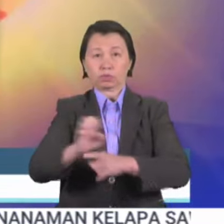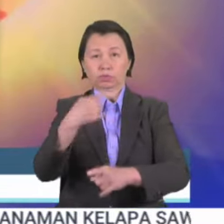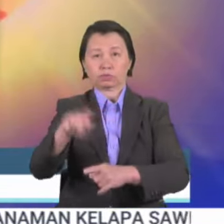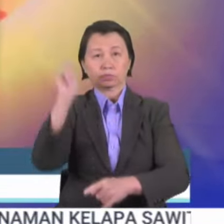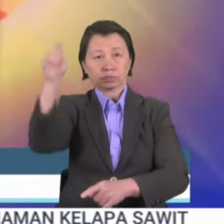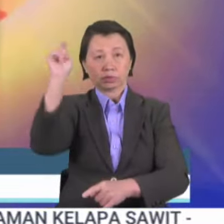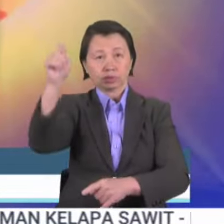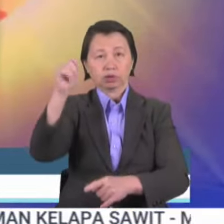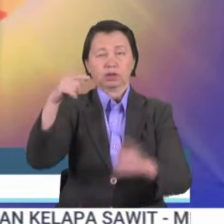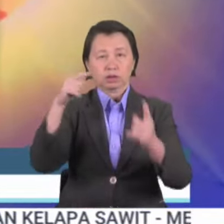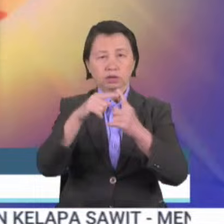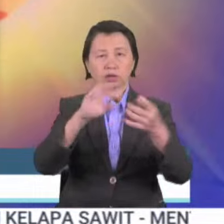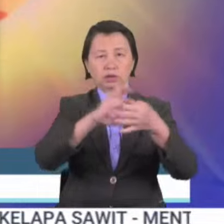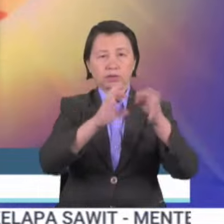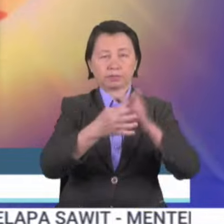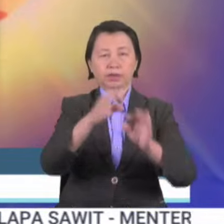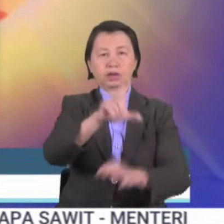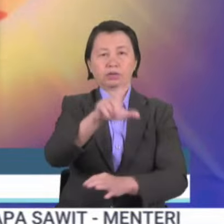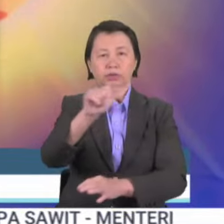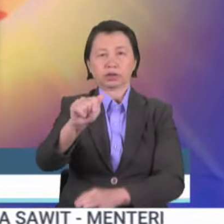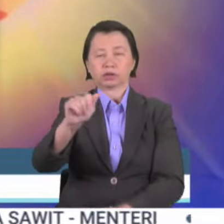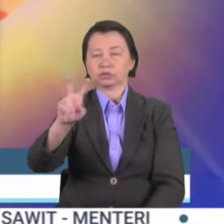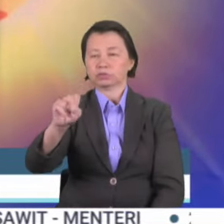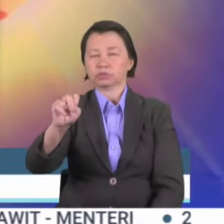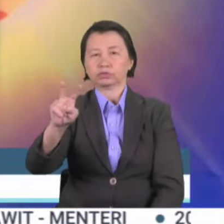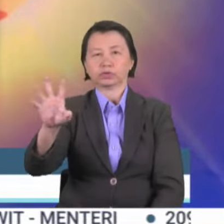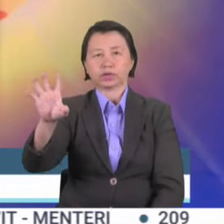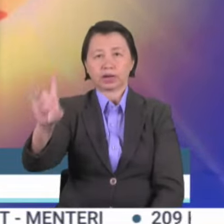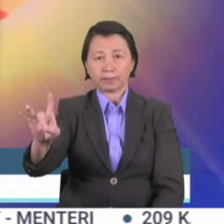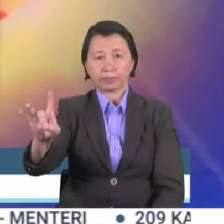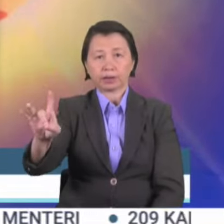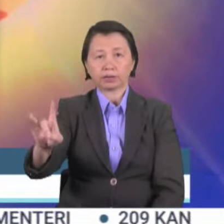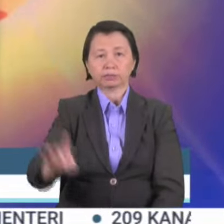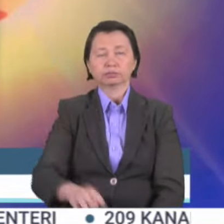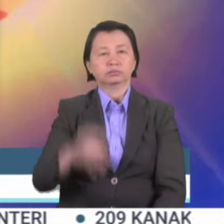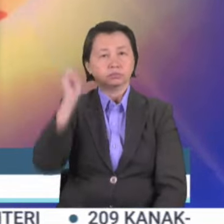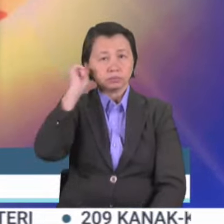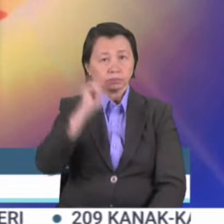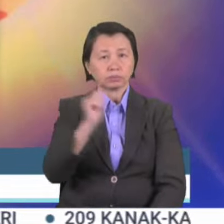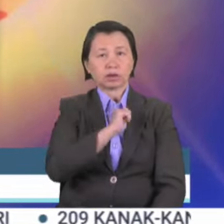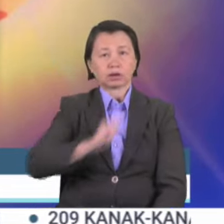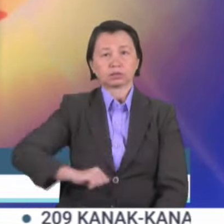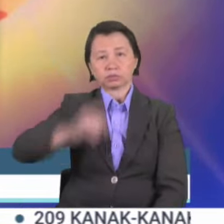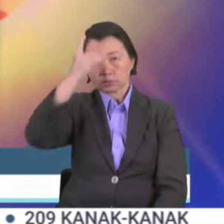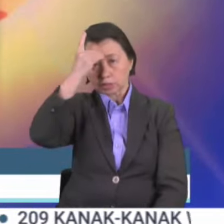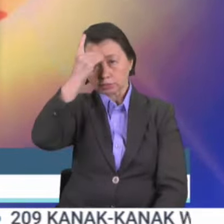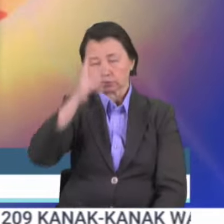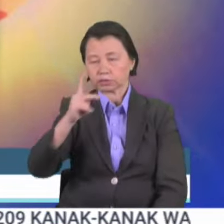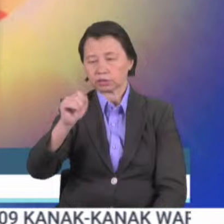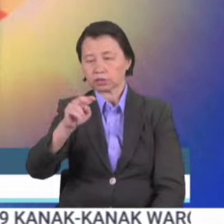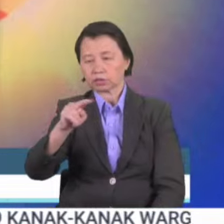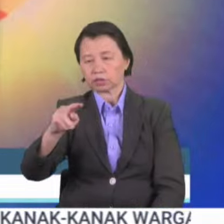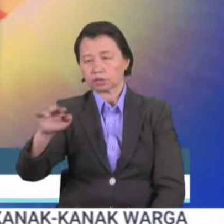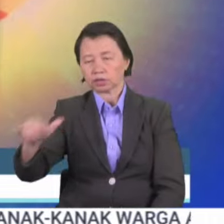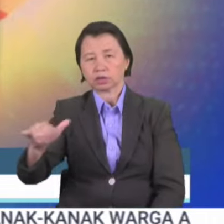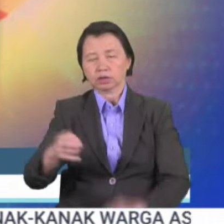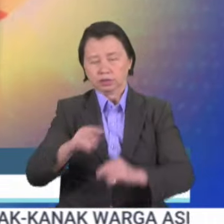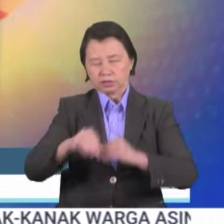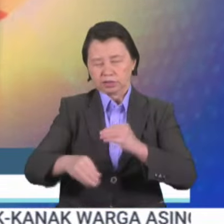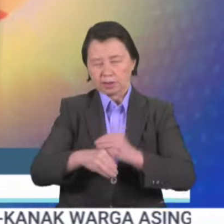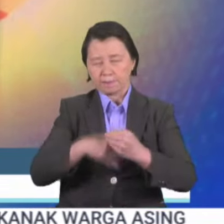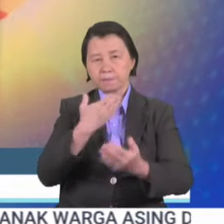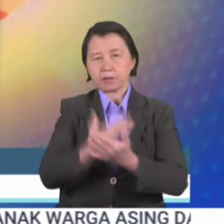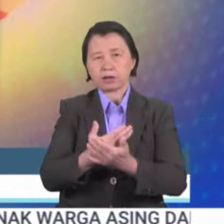Sukan Olimpik Los Angeles 2028 LA28. Setiausaha agungnya Dato' Kenny Goh memaklumkan antara penambahbaikan